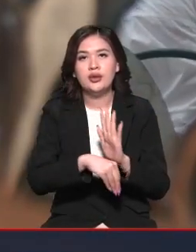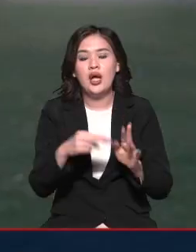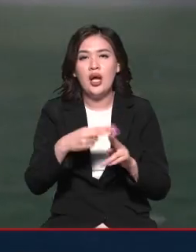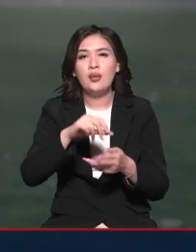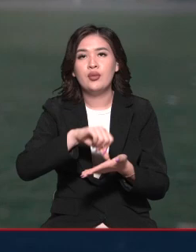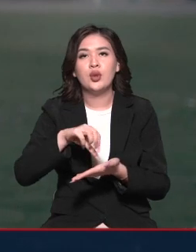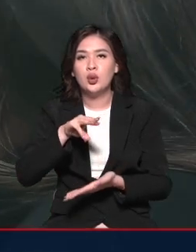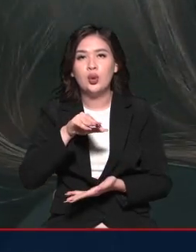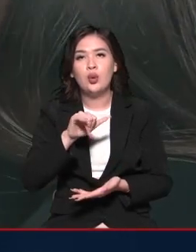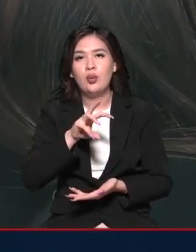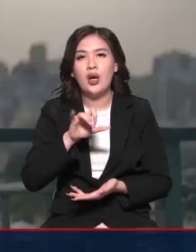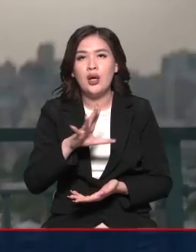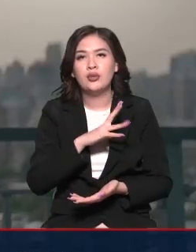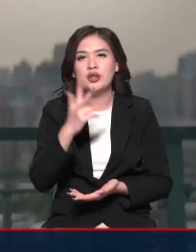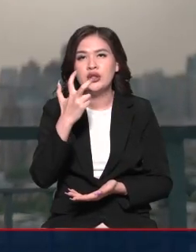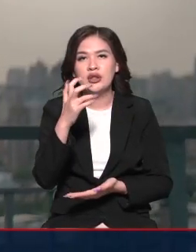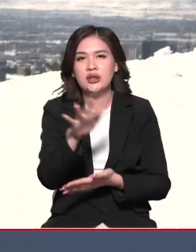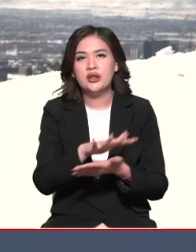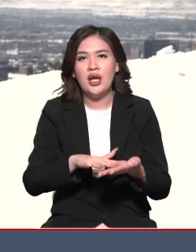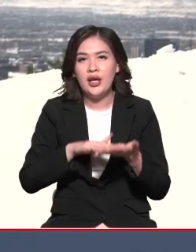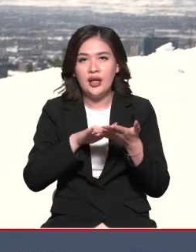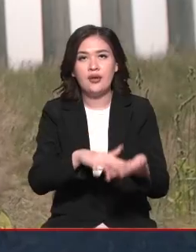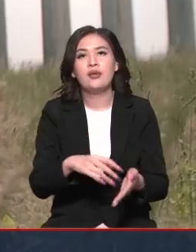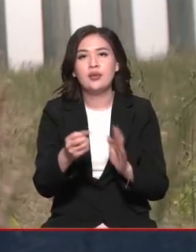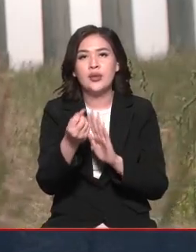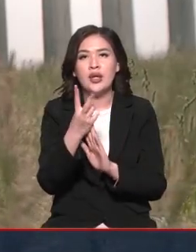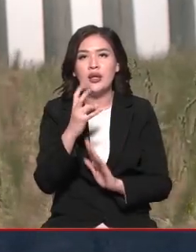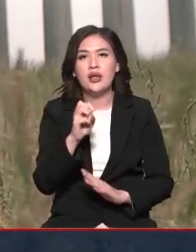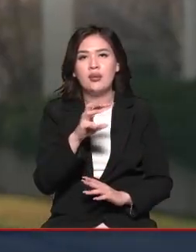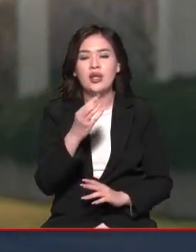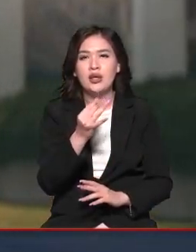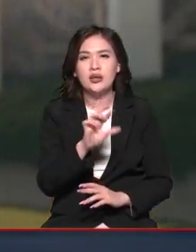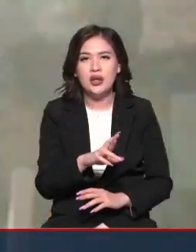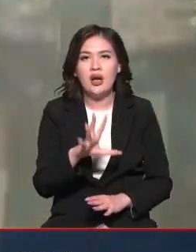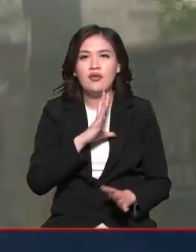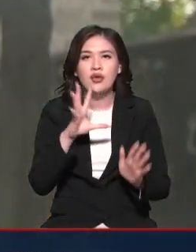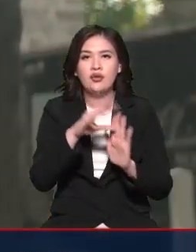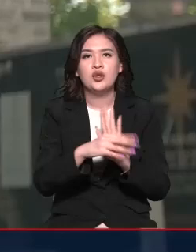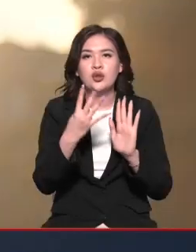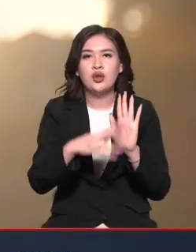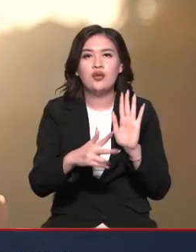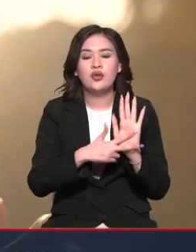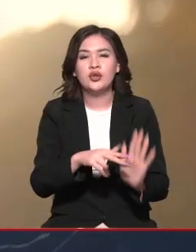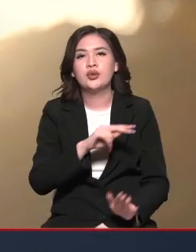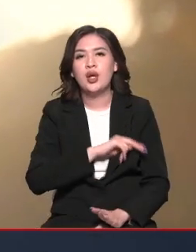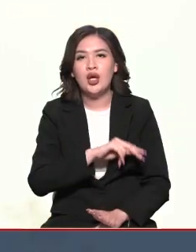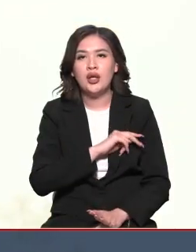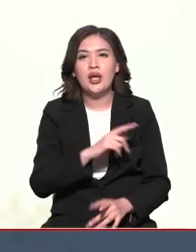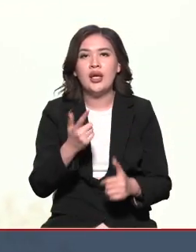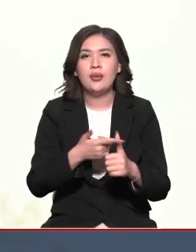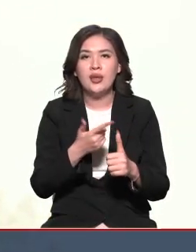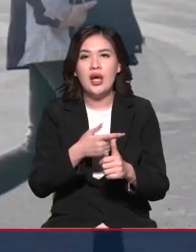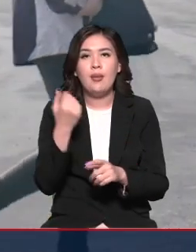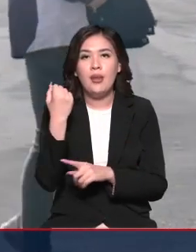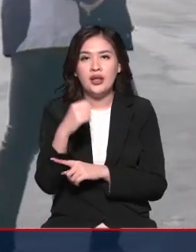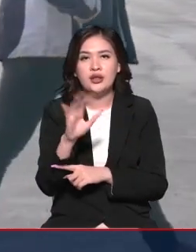в премии Тумар подано 300 заявок по ДТИ номинациям в шорт-лист вошли 48 работ имена победители будут